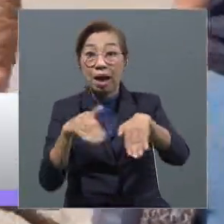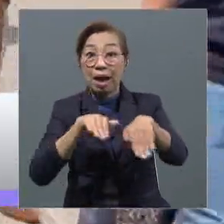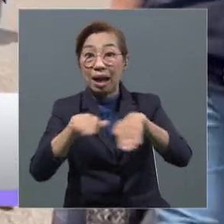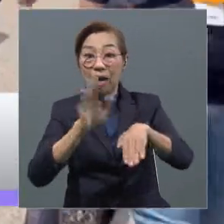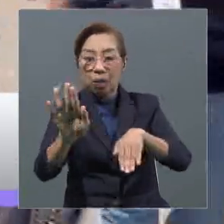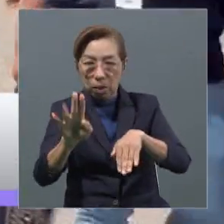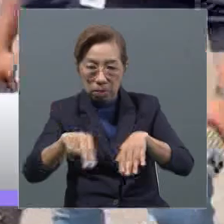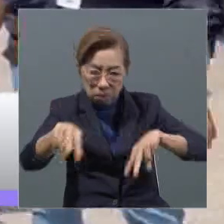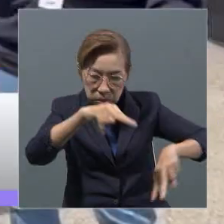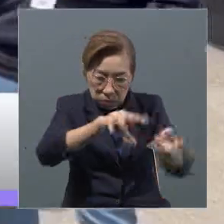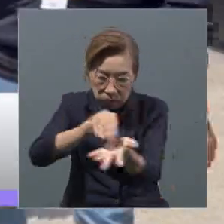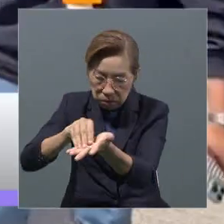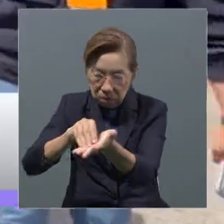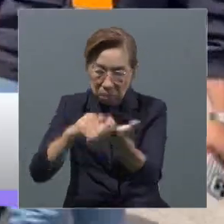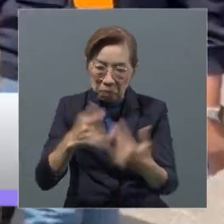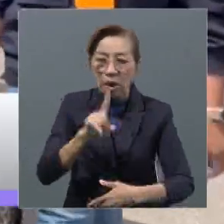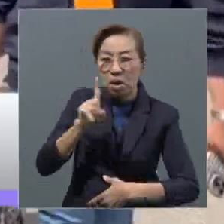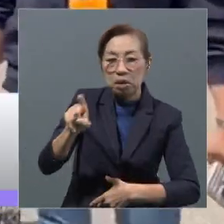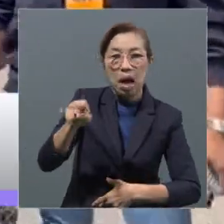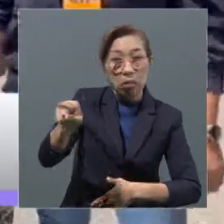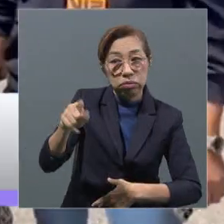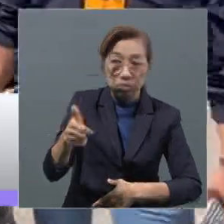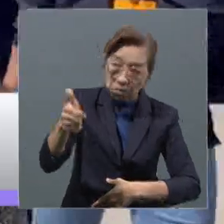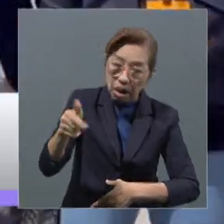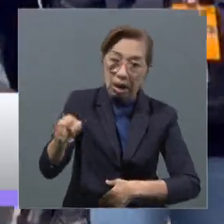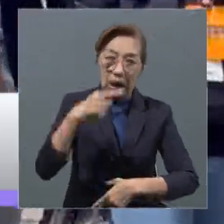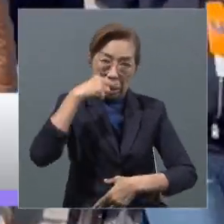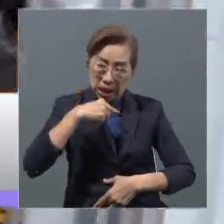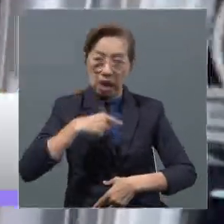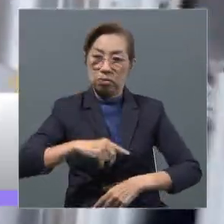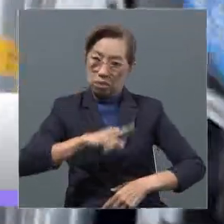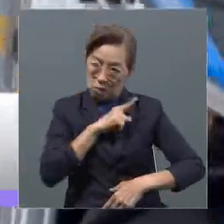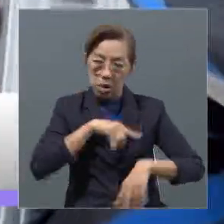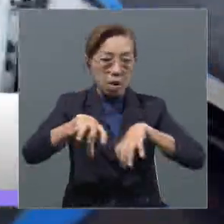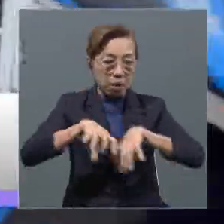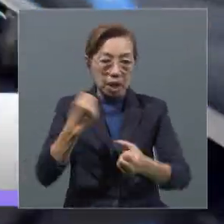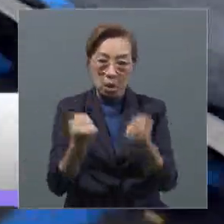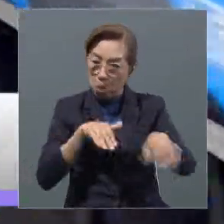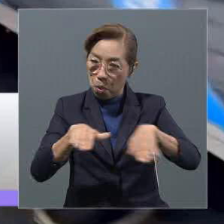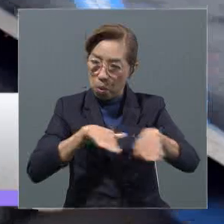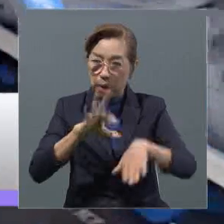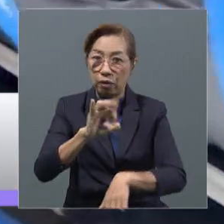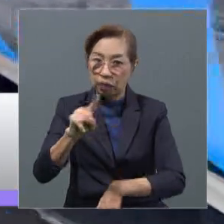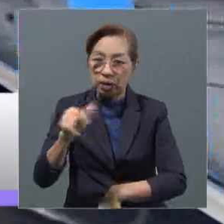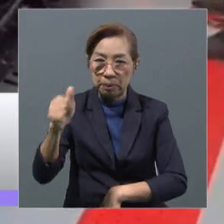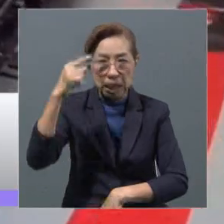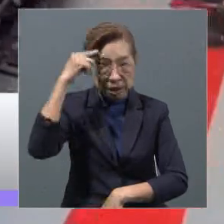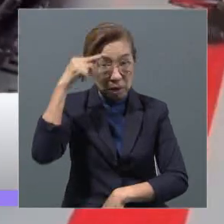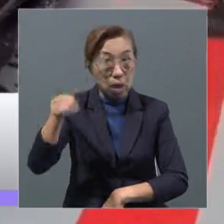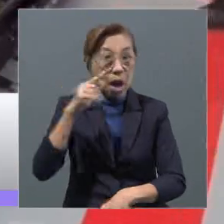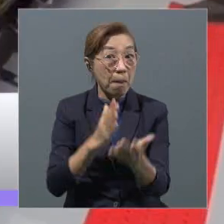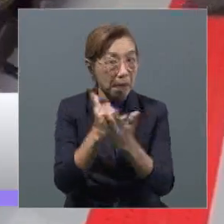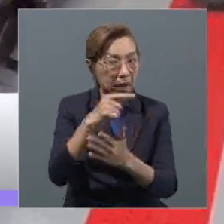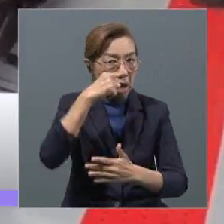เป็นไปได้ในการเป็นเจ้าภาพจัดการแข่งขันรถ F1 นะครับซึ่งก็เชื่อว่าจะก่อให้เกิดประโยชน์ต่อประเทศอย่างมหาศ